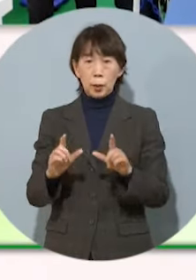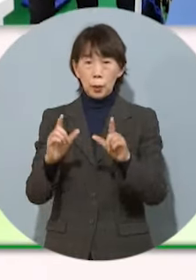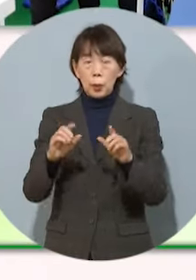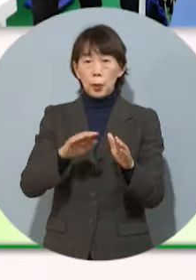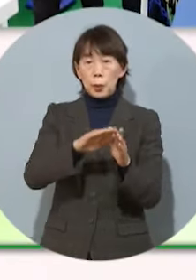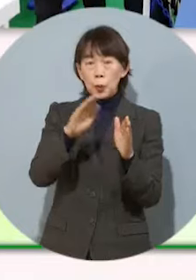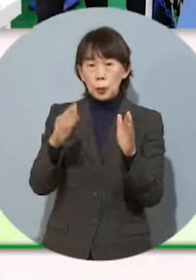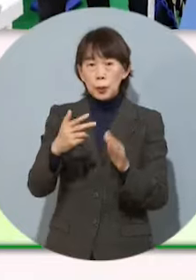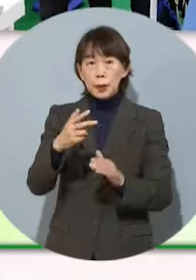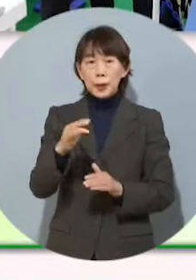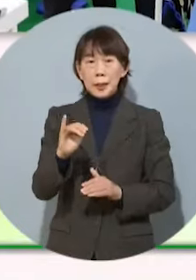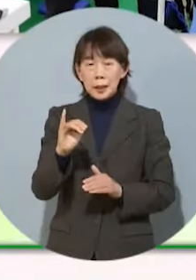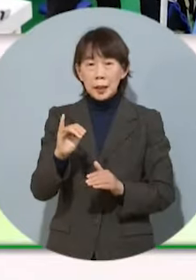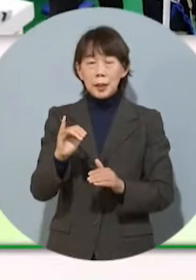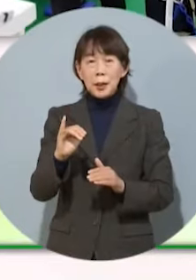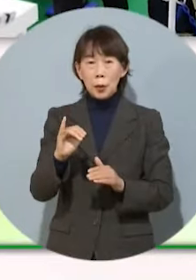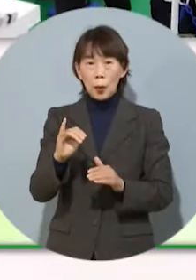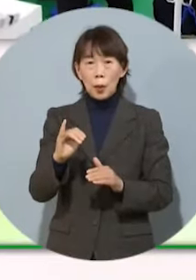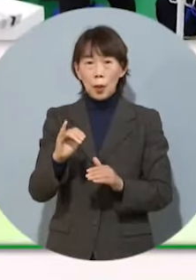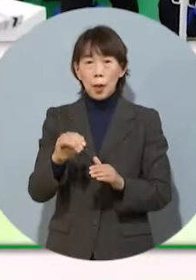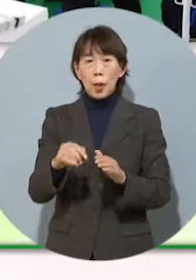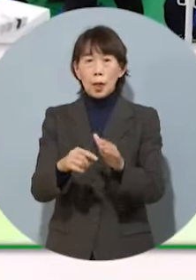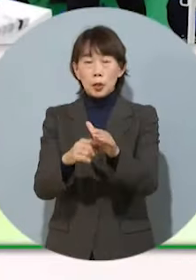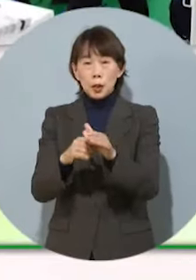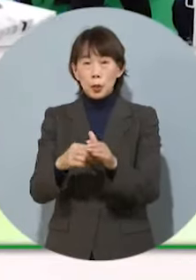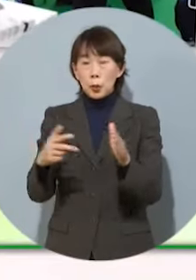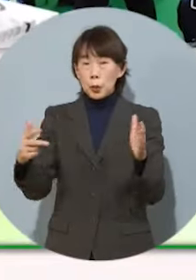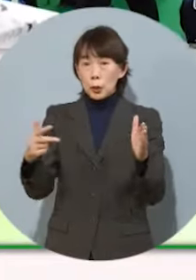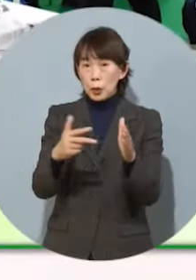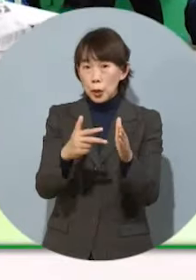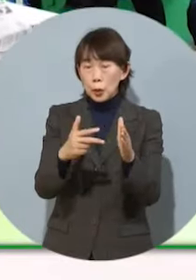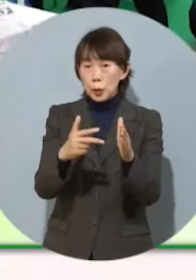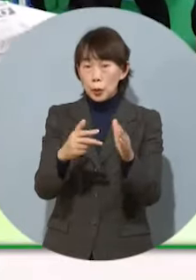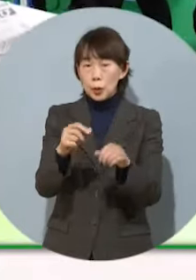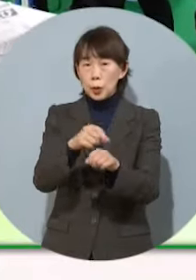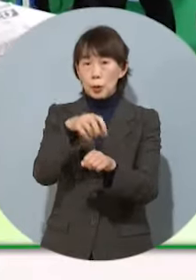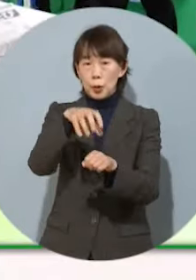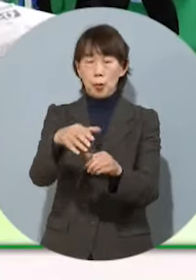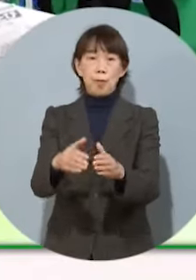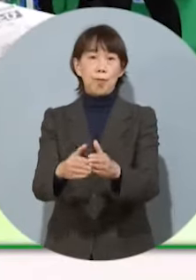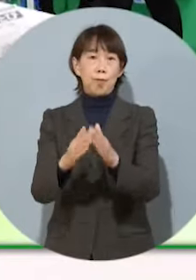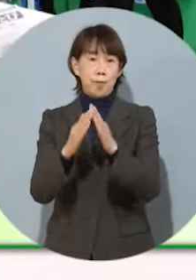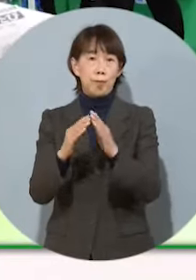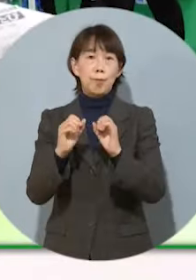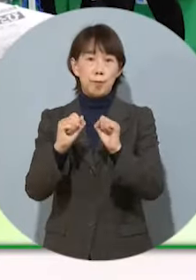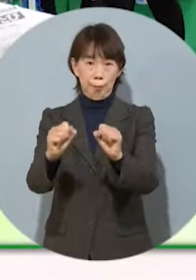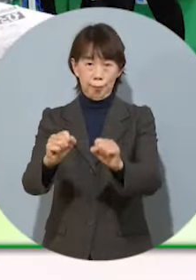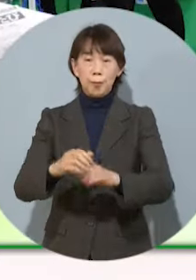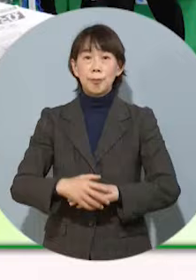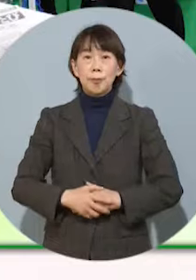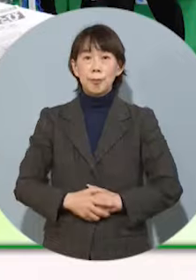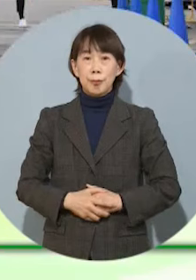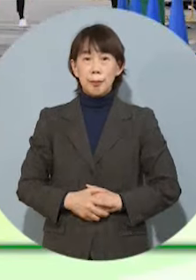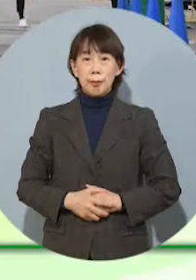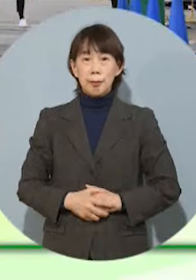シティで開かれるご当地ふるさとウィーケンドに特設コーナーを設けて行われます。